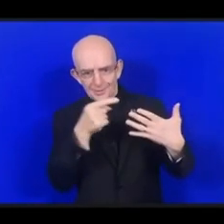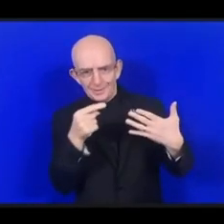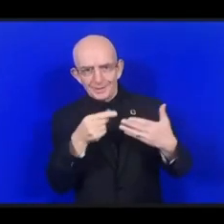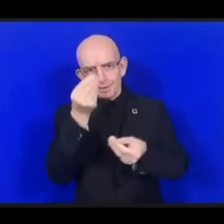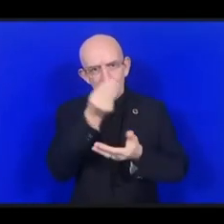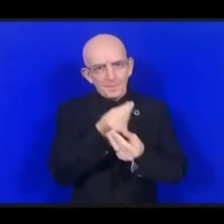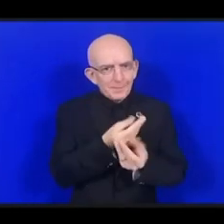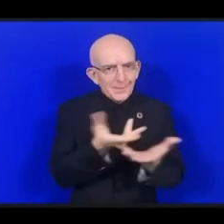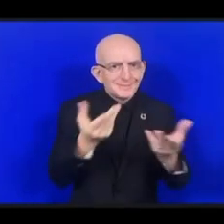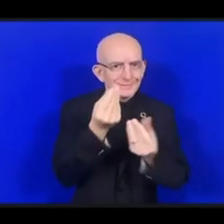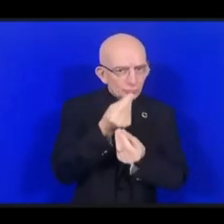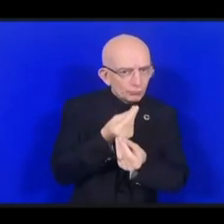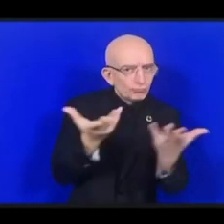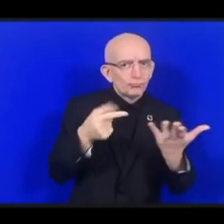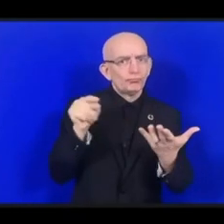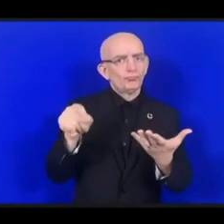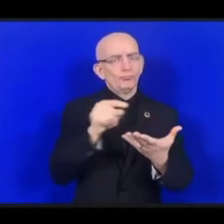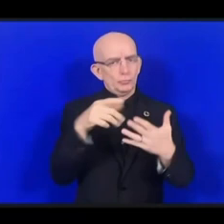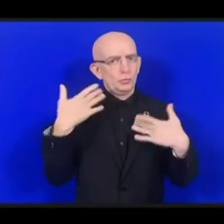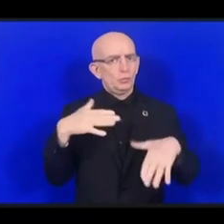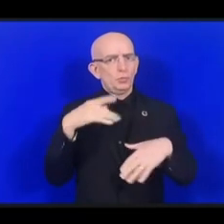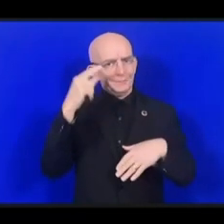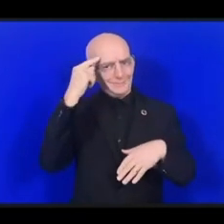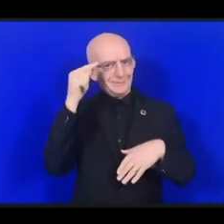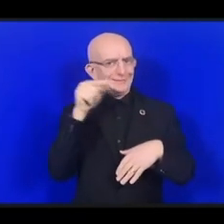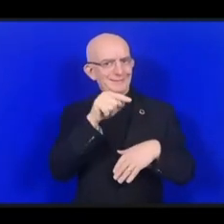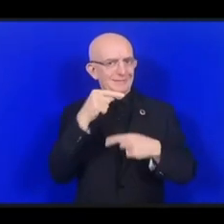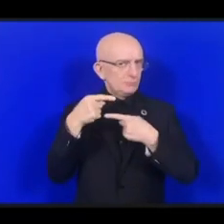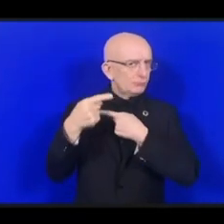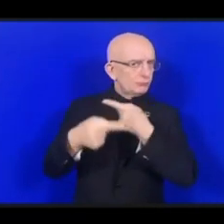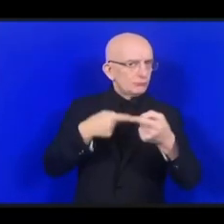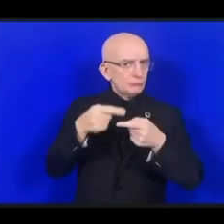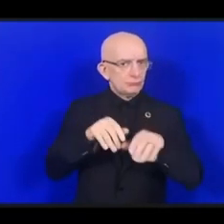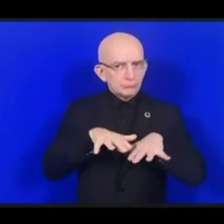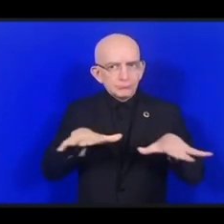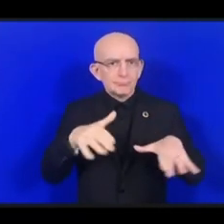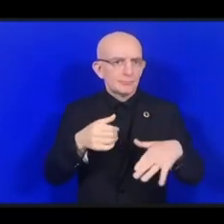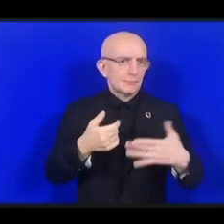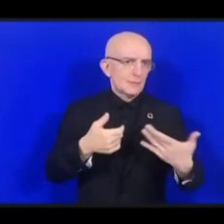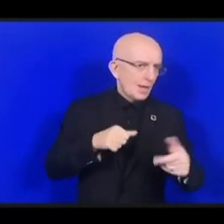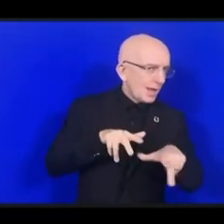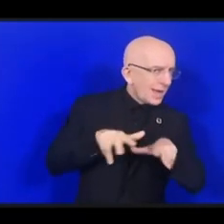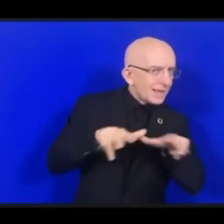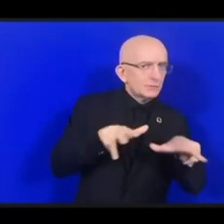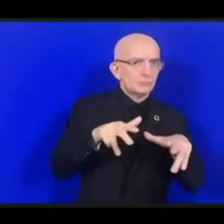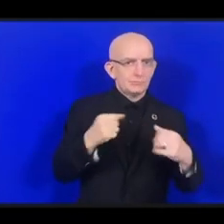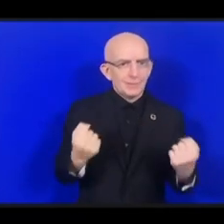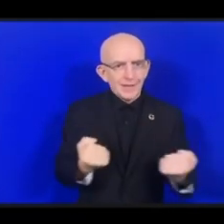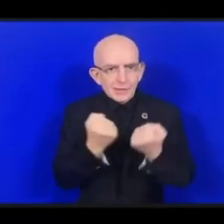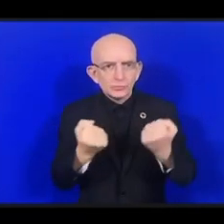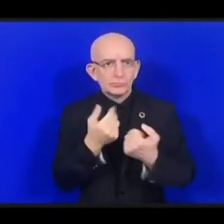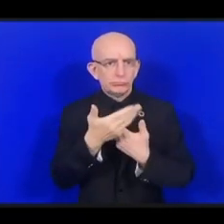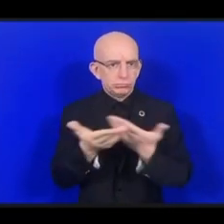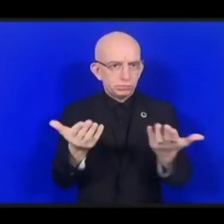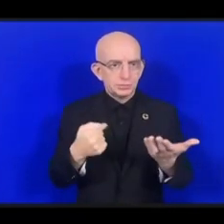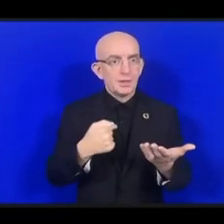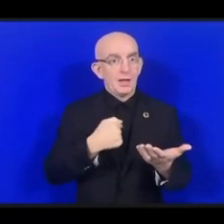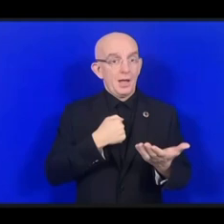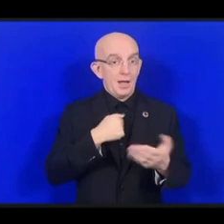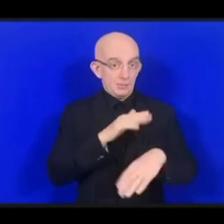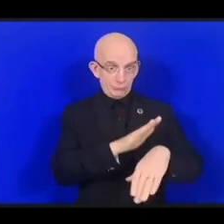انا ادعوكم الى مراجعه هذه النواتج الهامه والتفكير فيها اولا رسائل